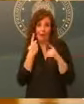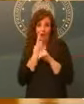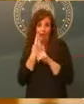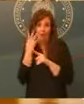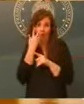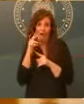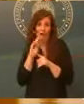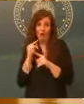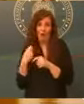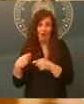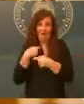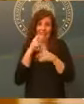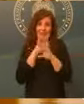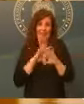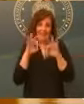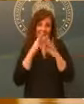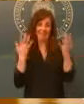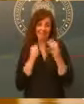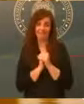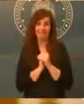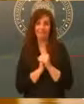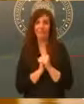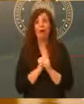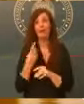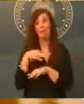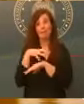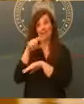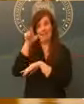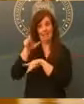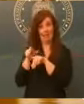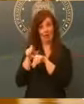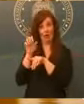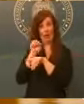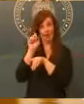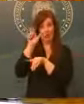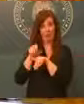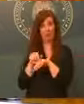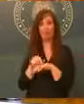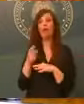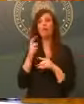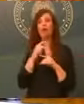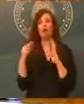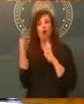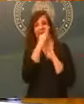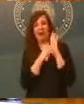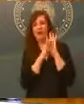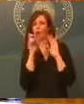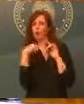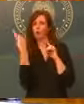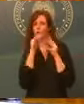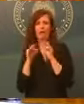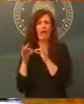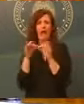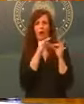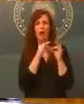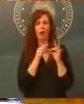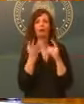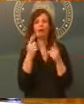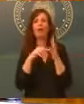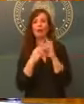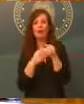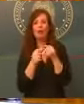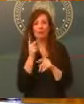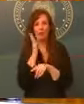sulle linee guida eravamo tutti d'accordo sulla questione del 14 settembre abbiamo